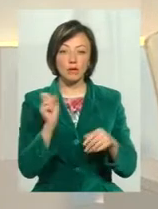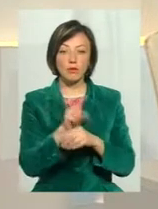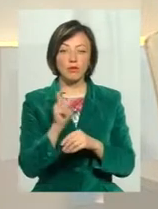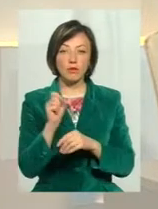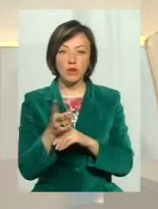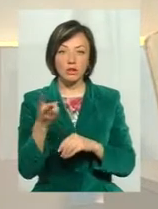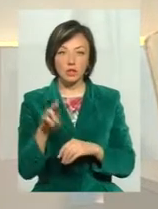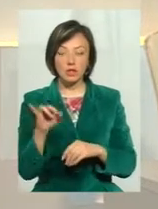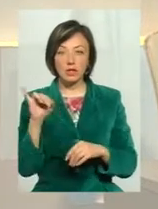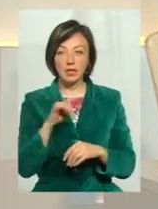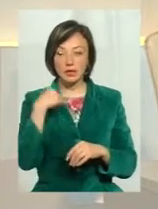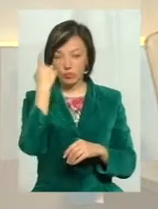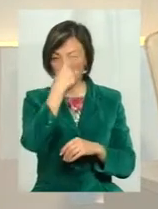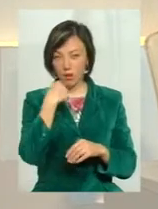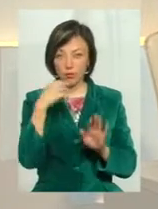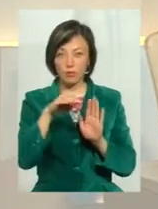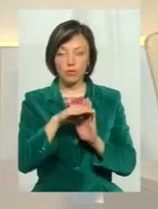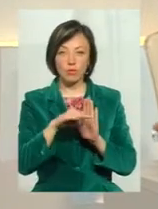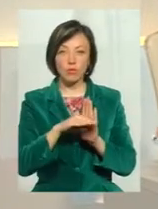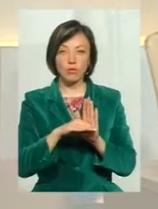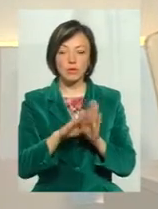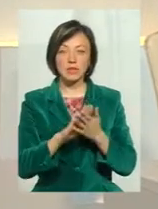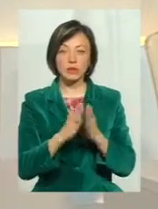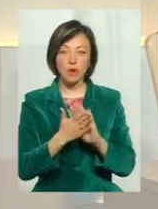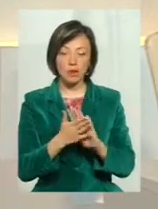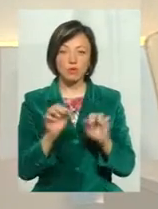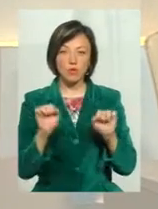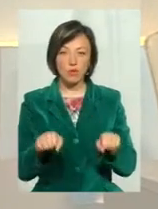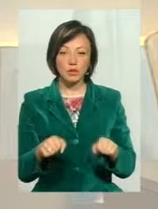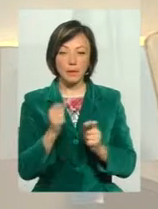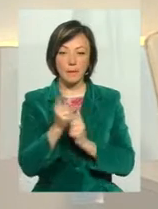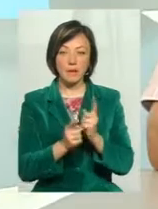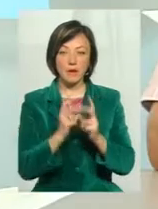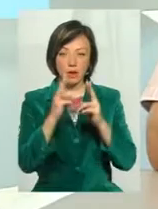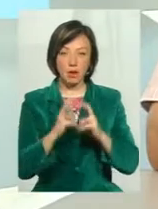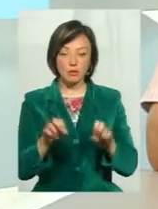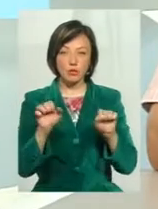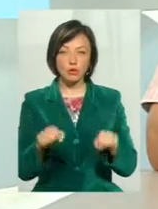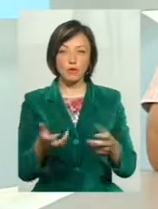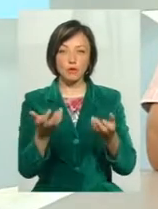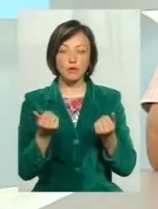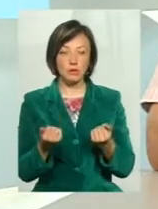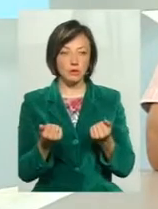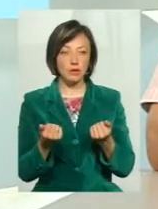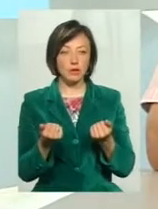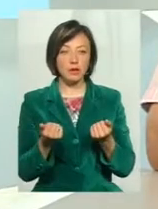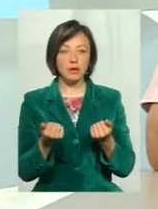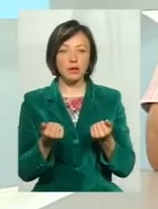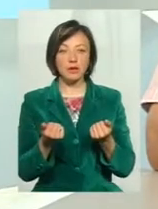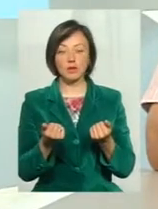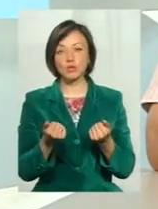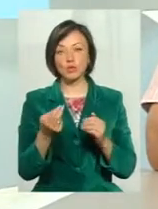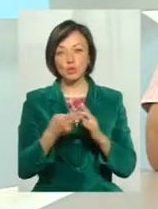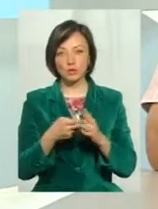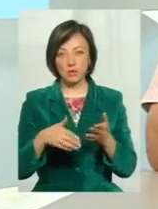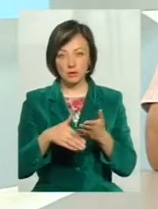і в індивідуальних ситуаціях можна буде переглянути можливість отримання домогосподарством